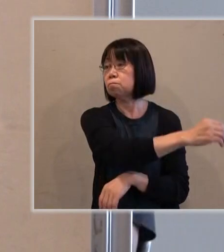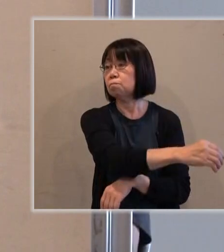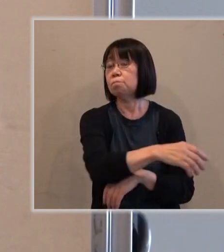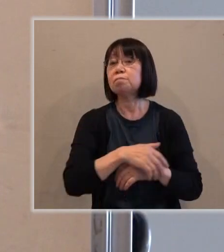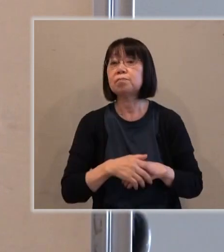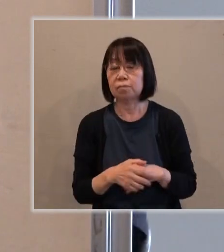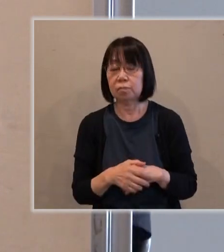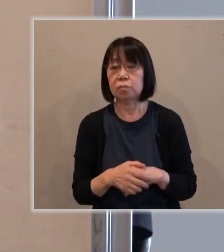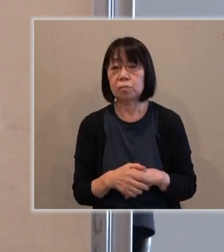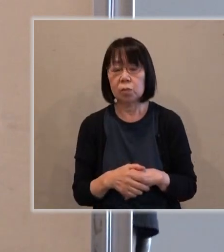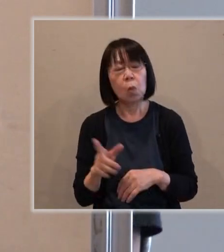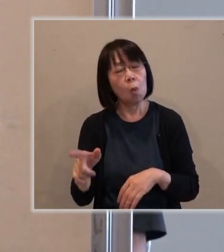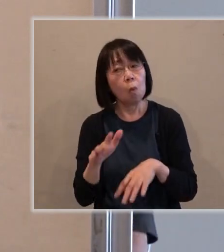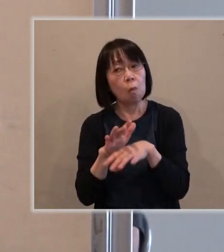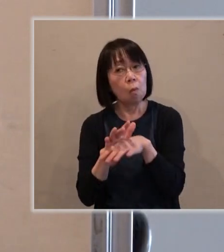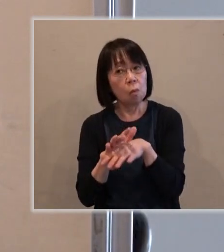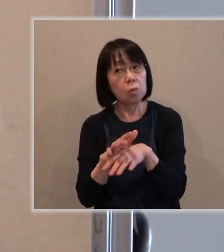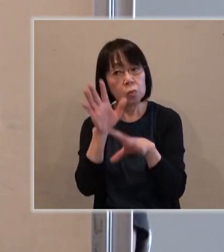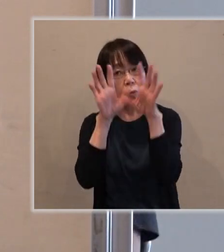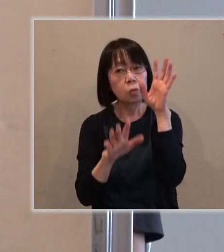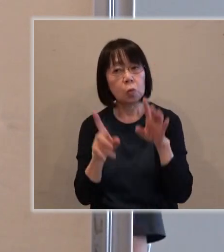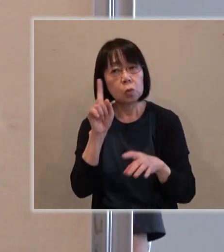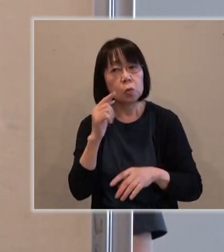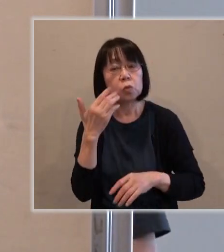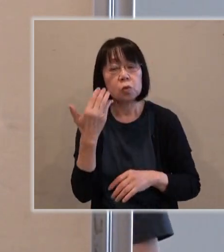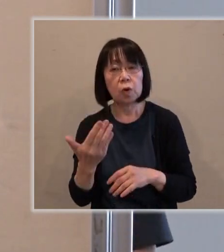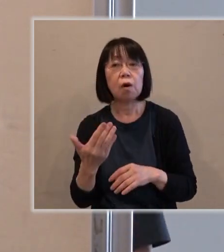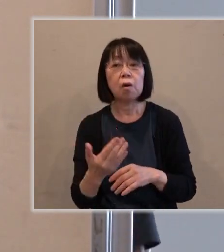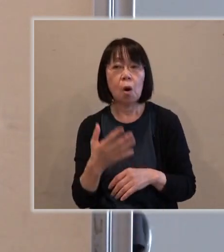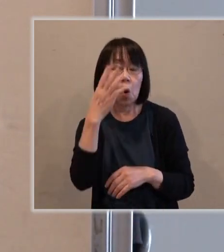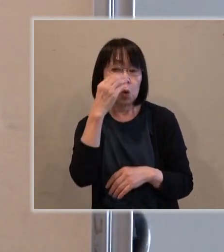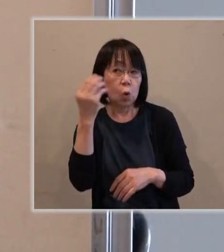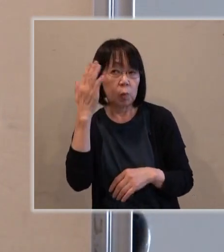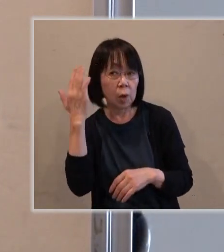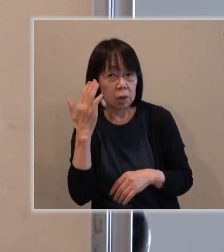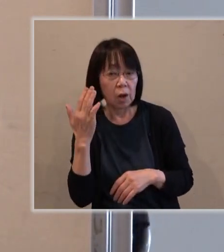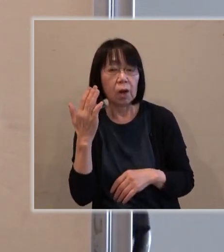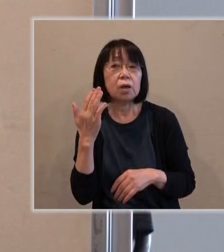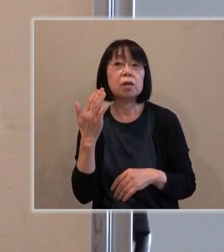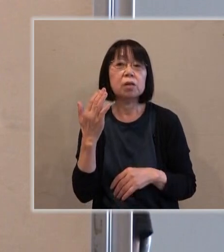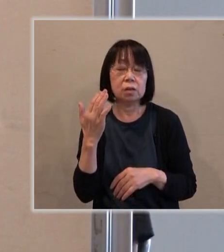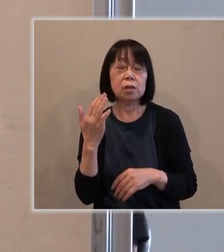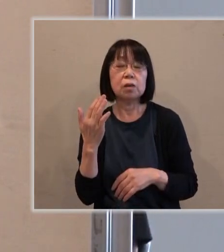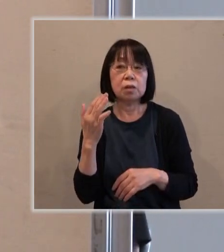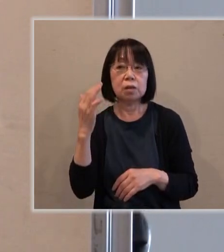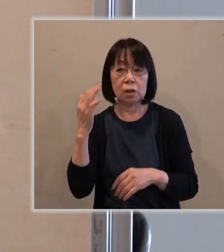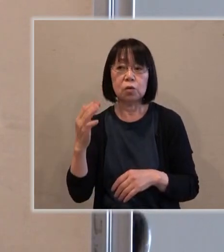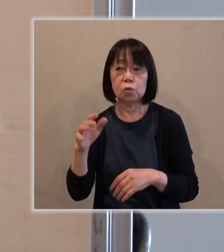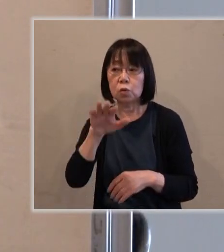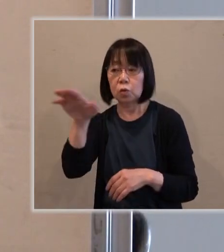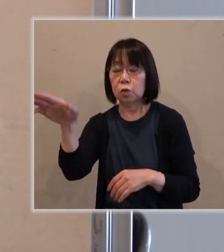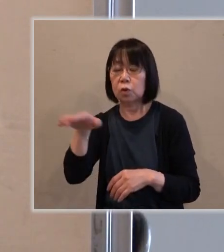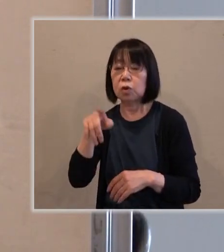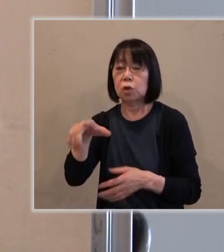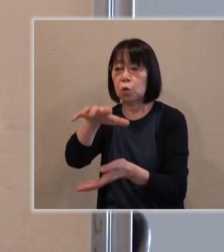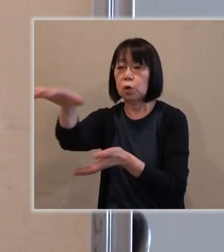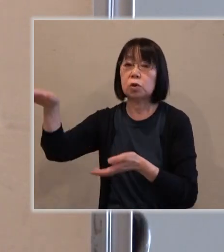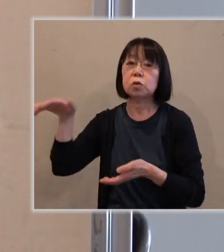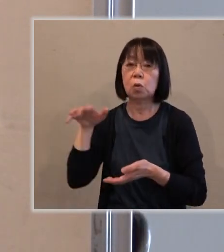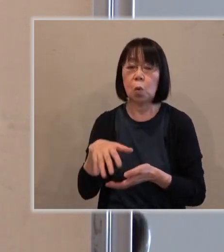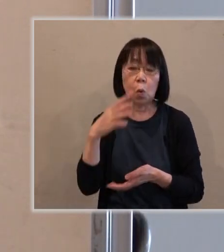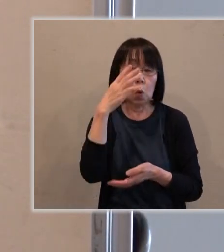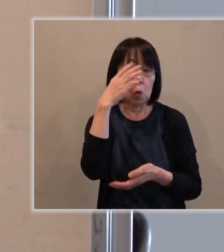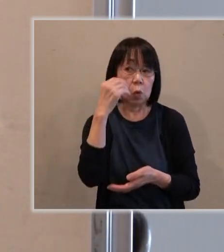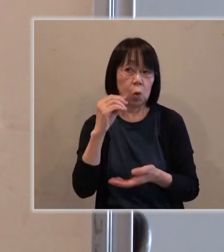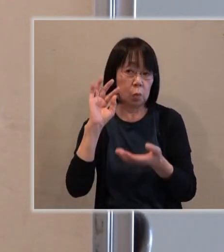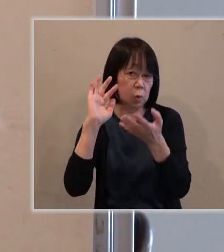か。興味ないっていう層をオリンピック・パラリンピック、そして札幌に対して興味がないって思っている層を、じゃあどうやったらまずは興味を持た